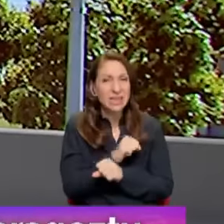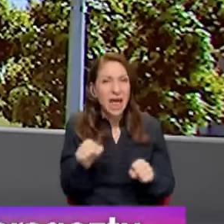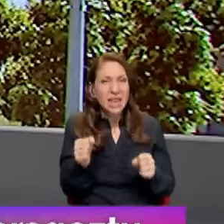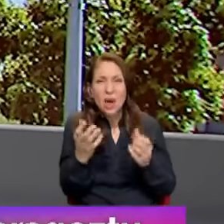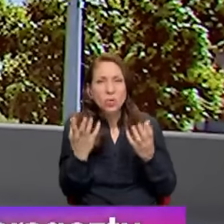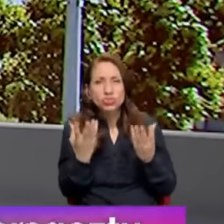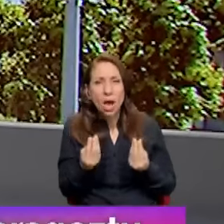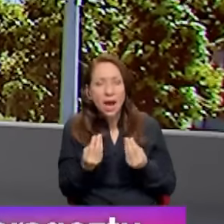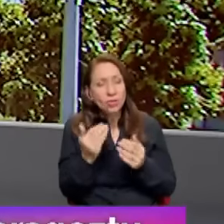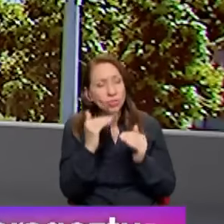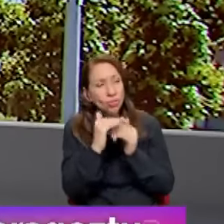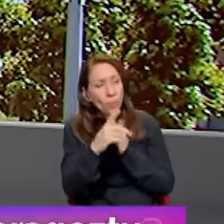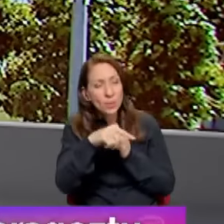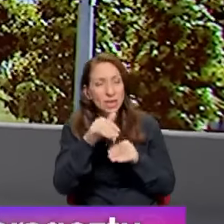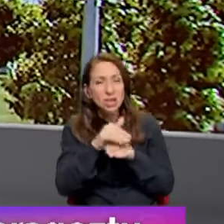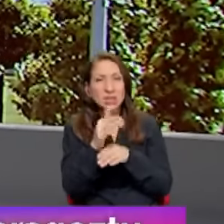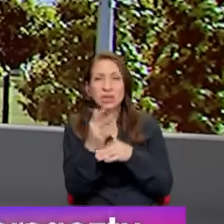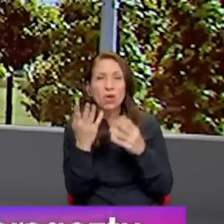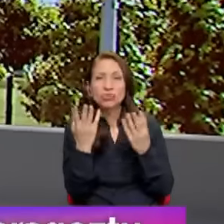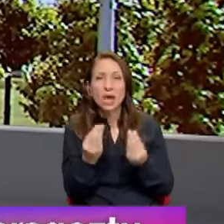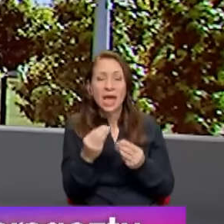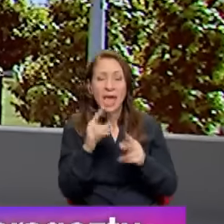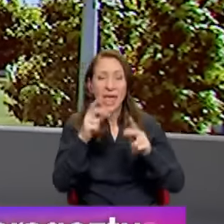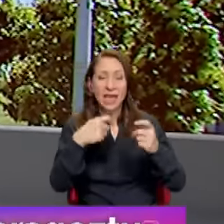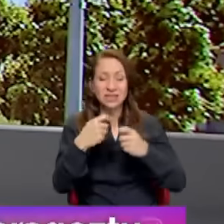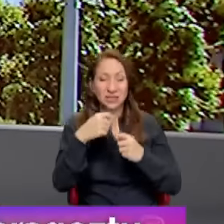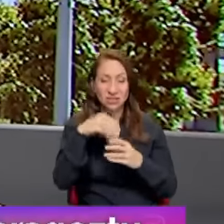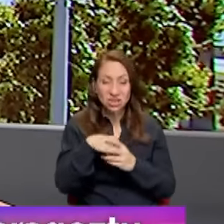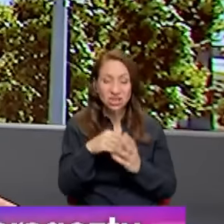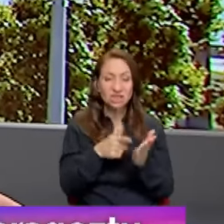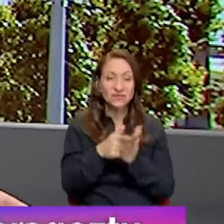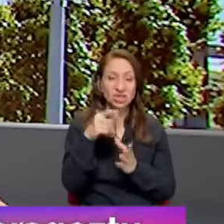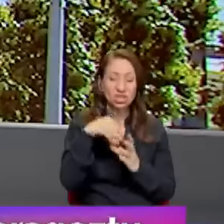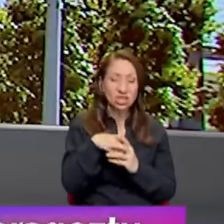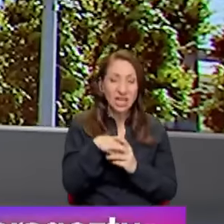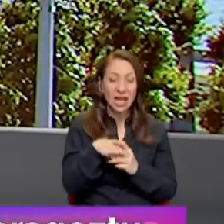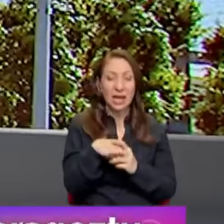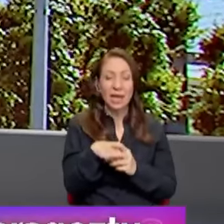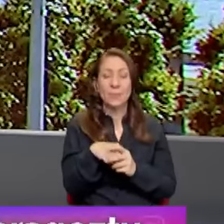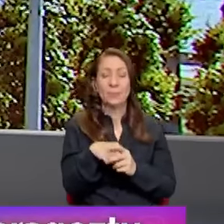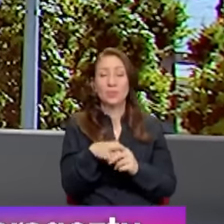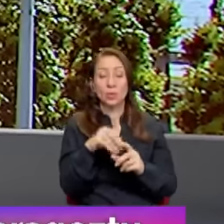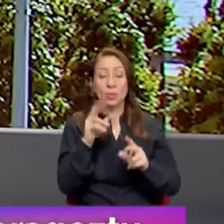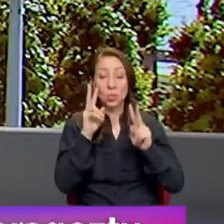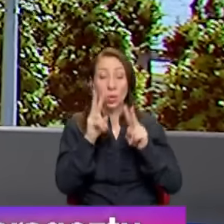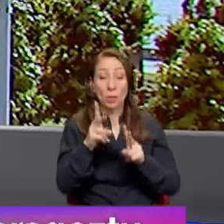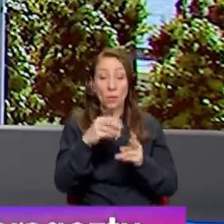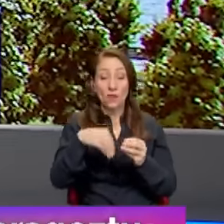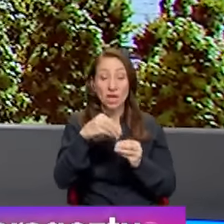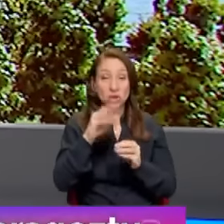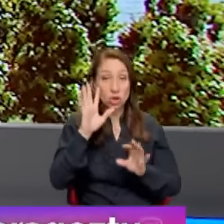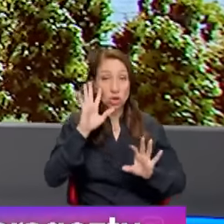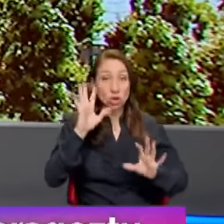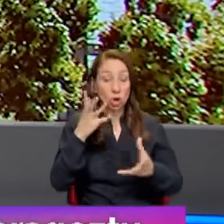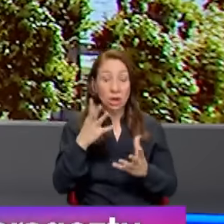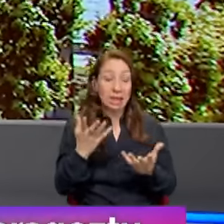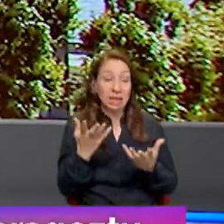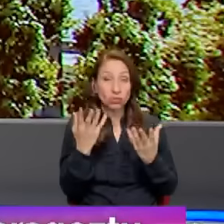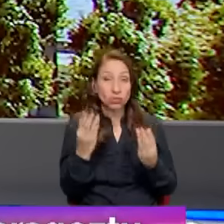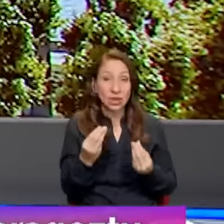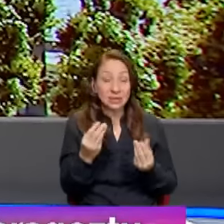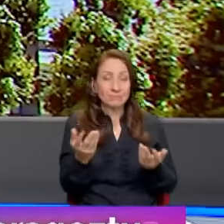olacak vatandaşın yaşadığı ne olacak esnaf içinde Çiftçi içinde karşımızdaki bu faiz şoku Mesela ne